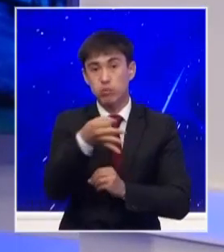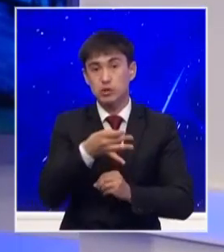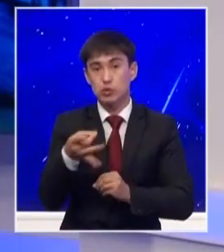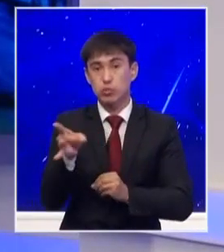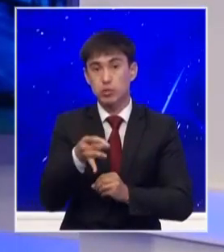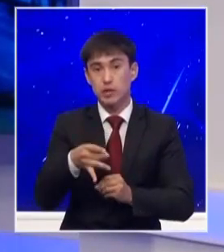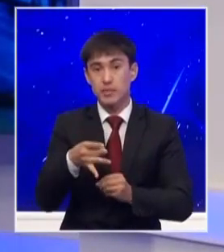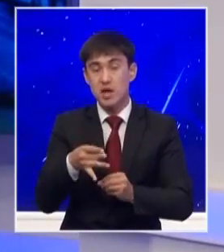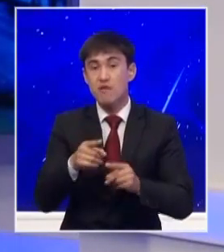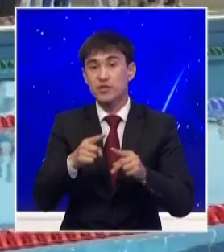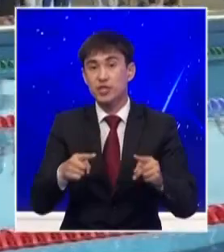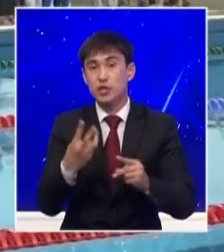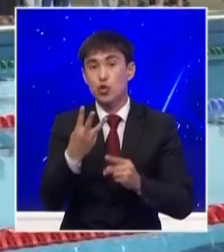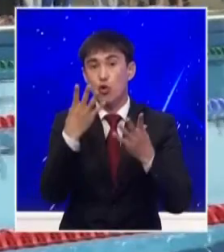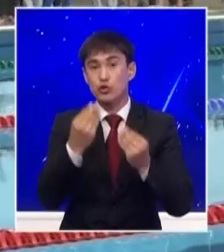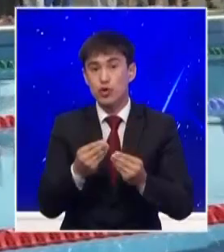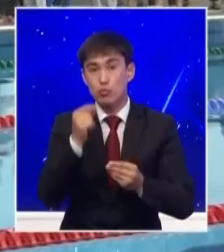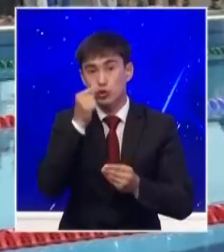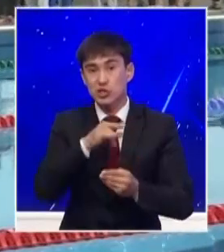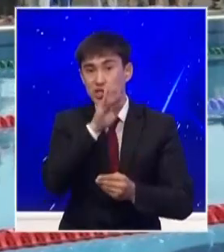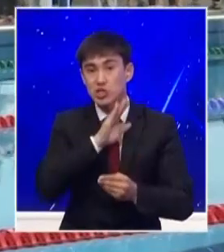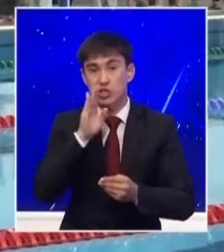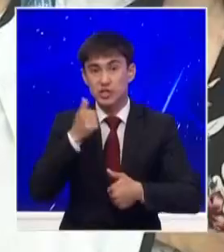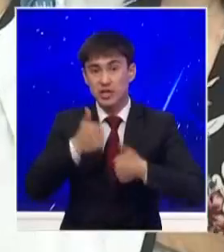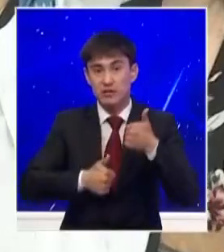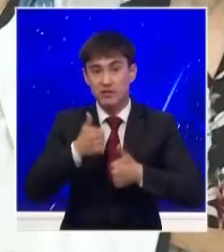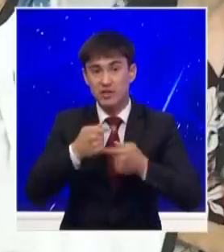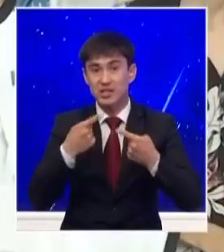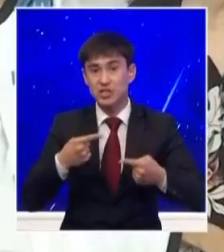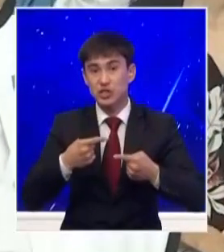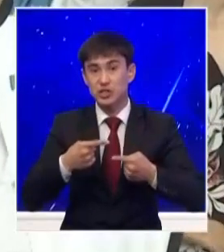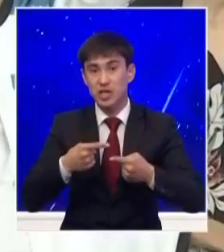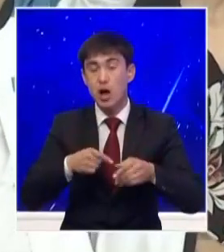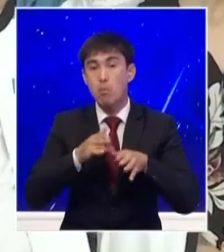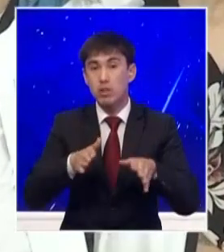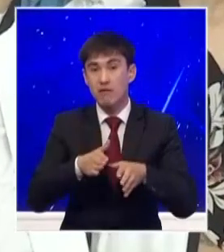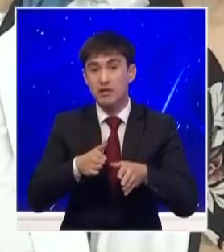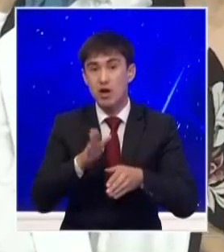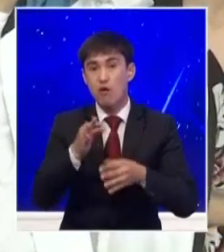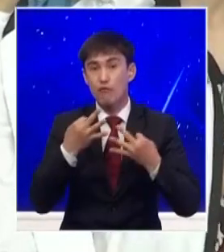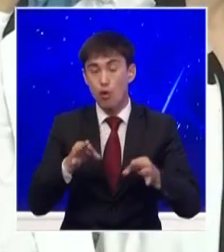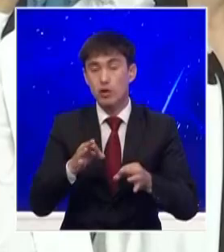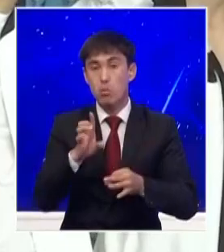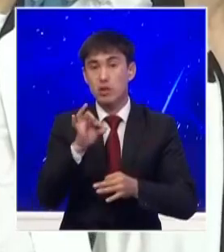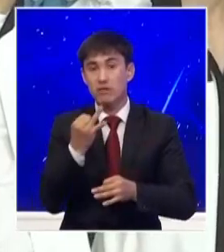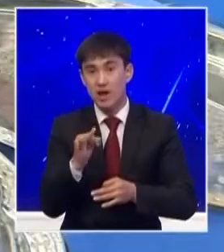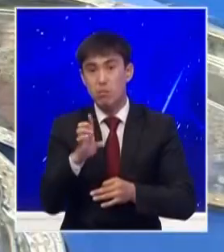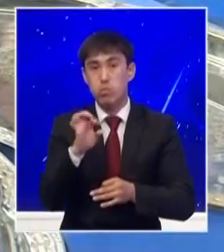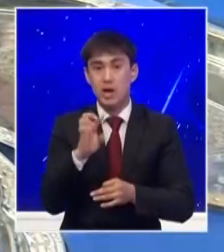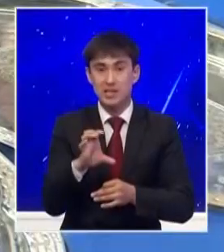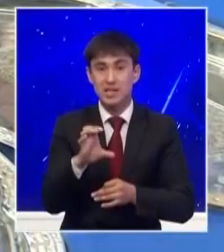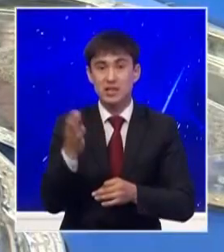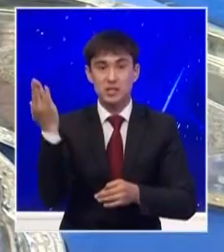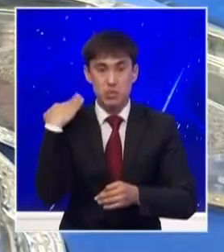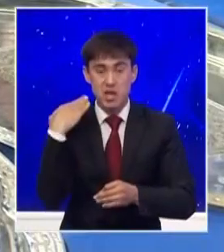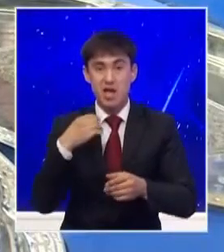областей республики. В течение 3 дней мужчины и женщины соревновались в различных стилях плавания – вольном, баттерфляе, брас, на